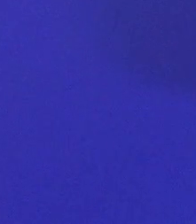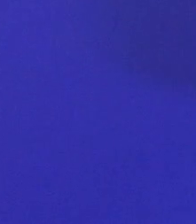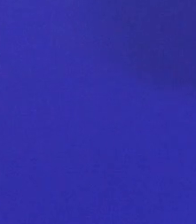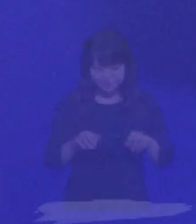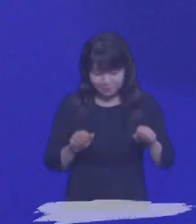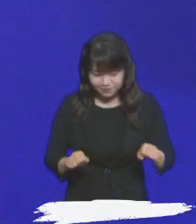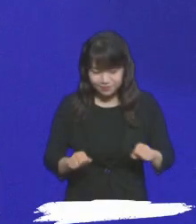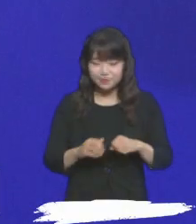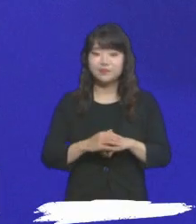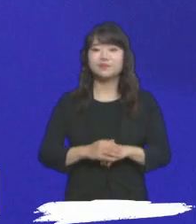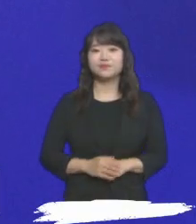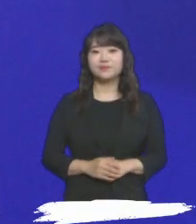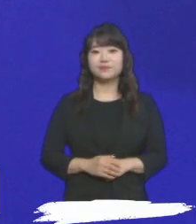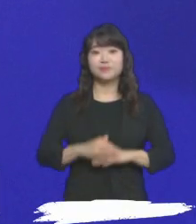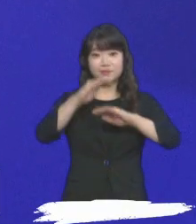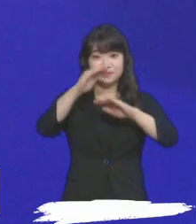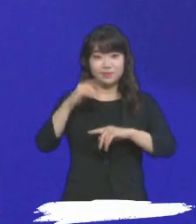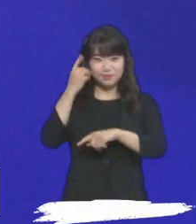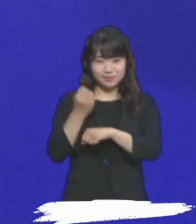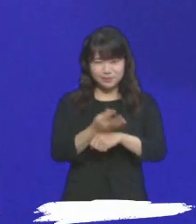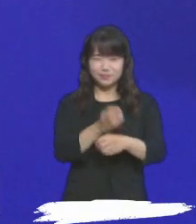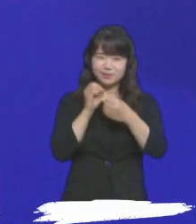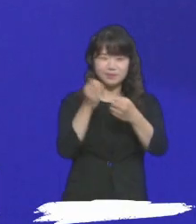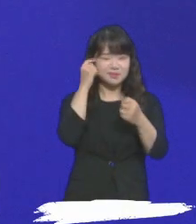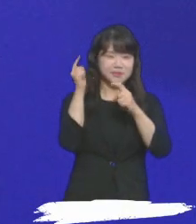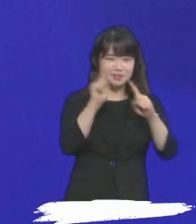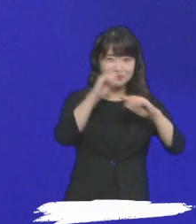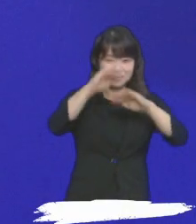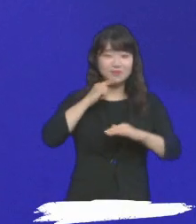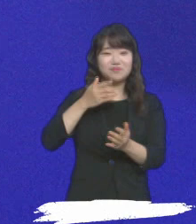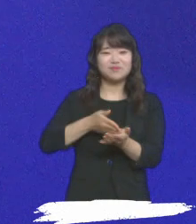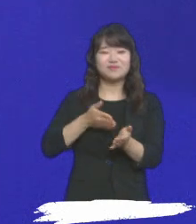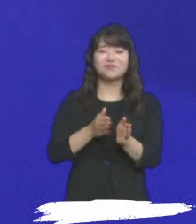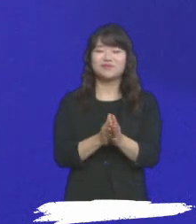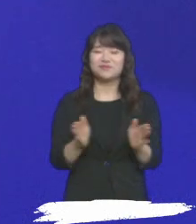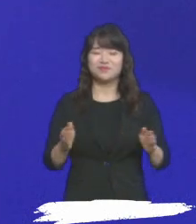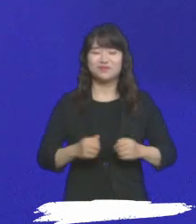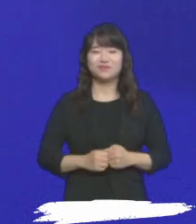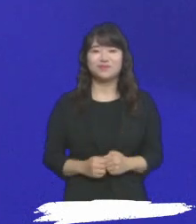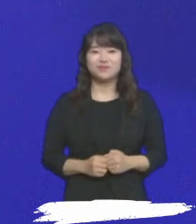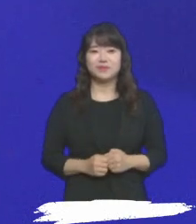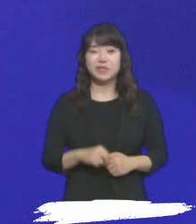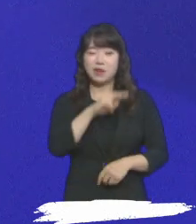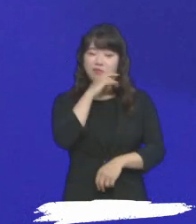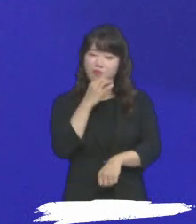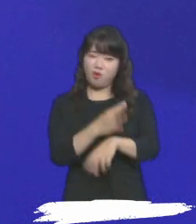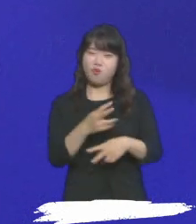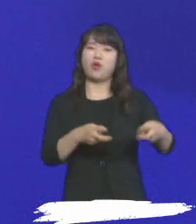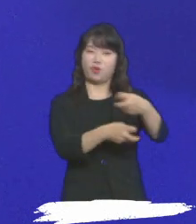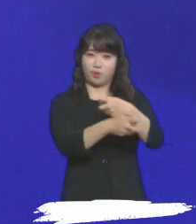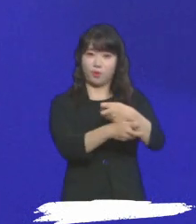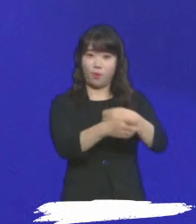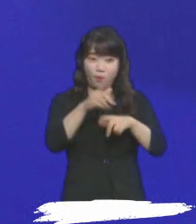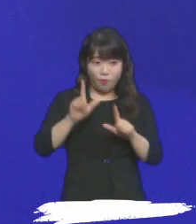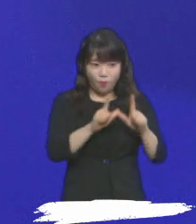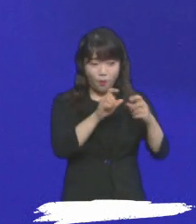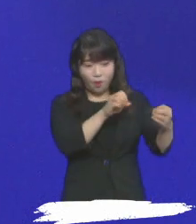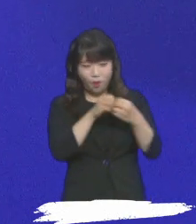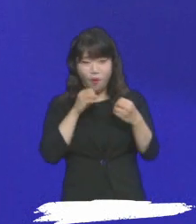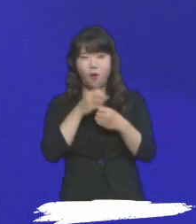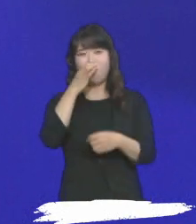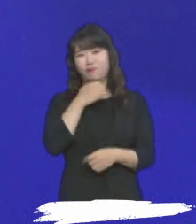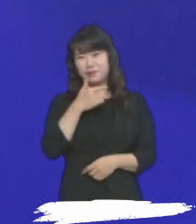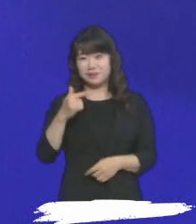. 시청자 여러분 안녕하십니까? 우리 지역에 힘이 되는 소식, BTV 뉴스 시작합니다. 편리한 교통이야말로 주거의 질을 높이는